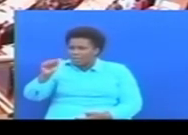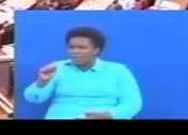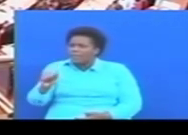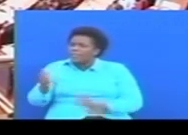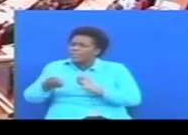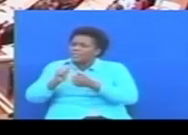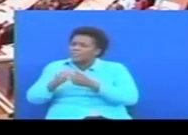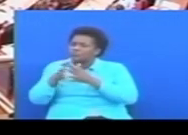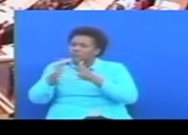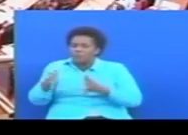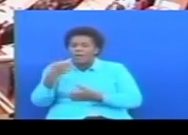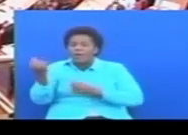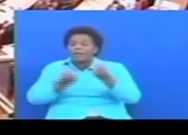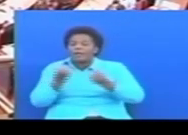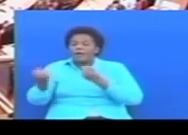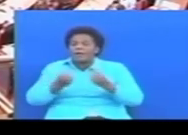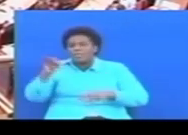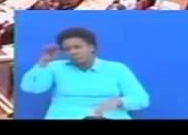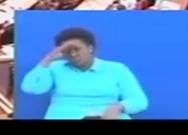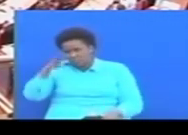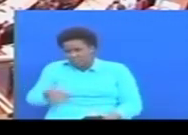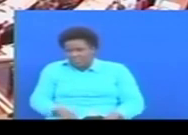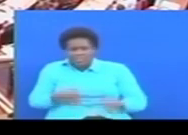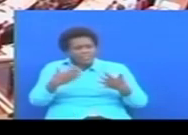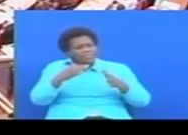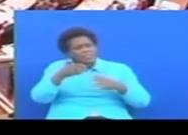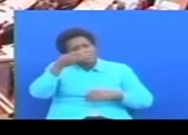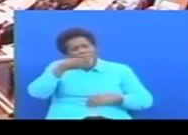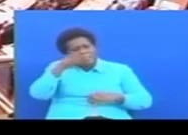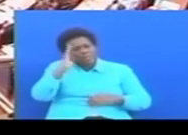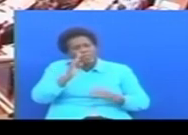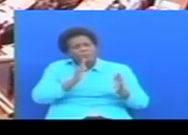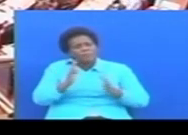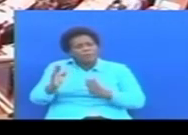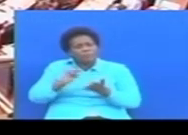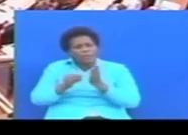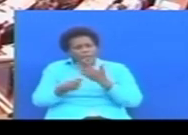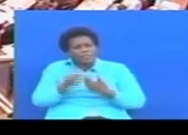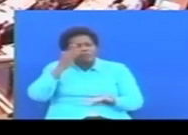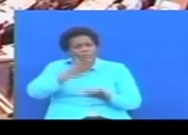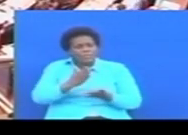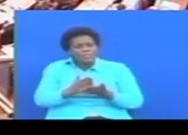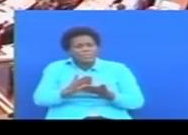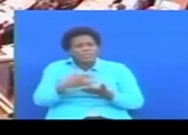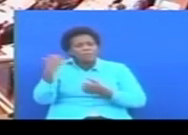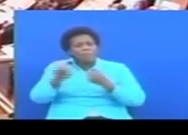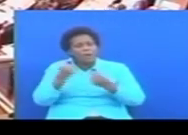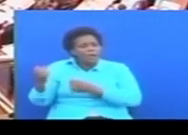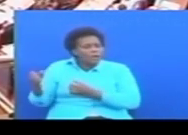ina mpango gani wa kusaidia upatikanaji wa magari mawili kwa ajili ya vituo hivyo katika bajeti ya mwaka